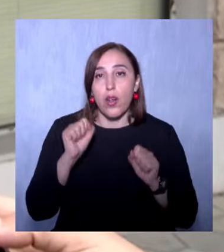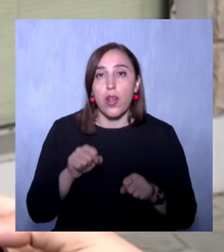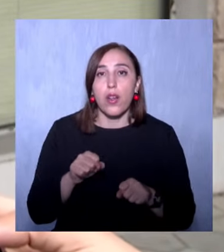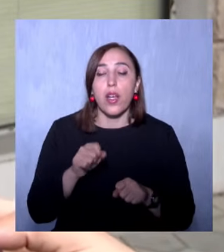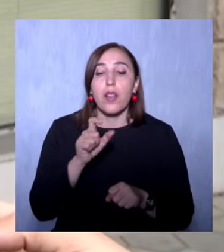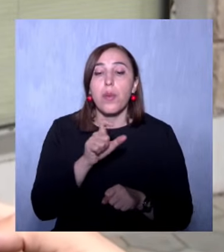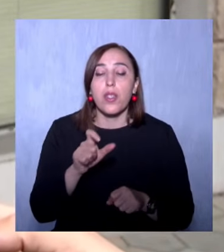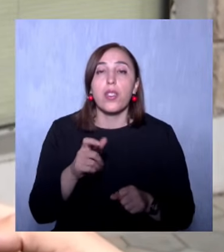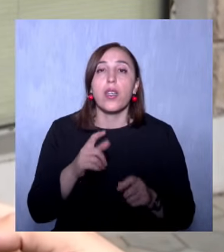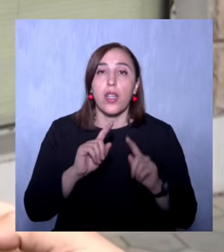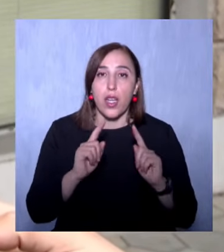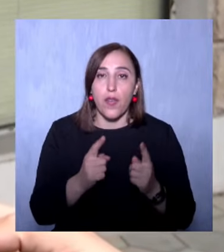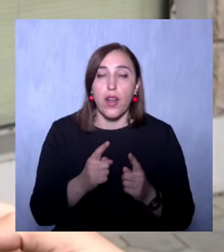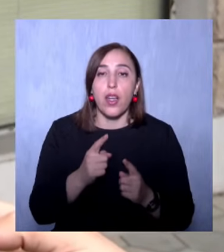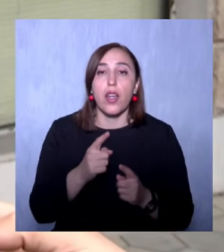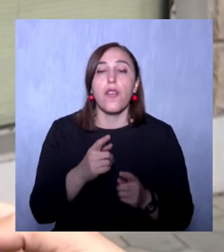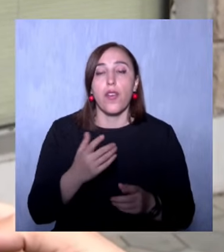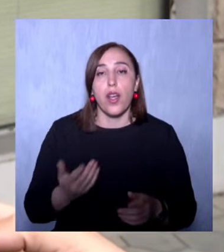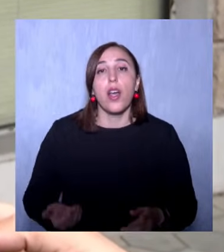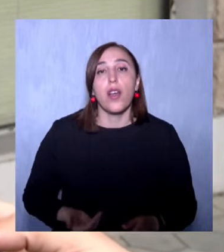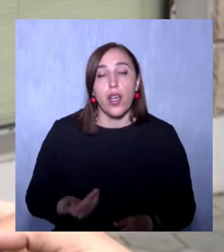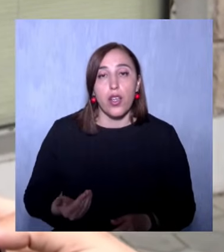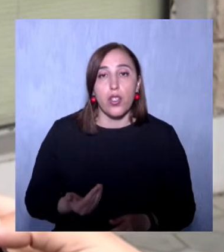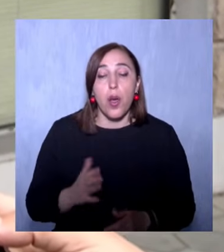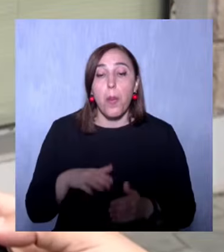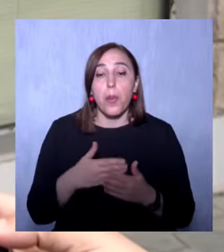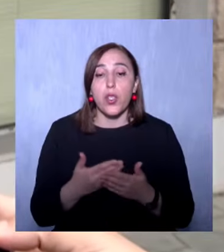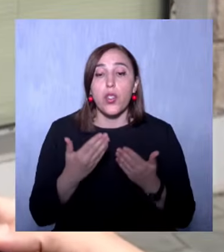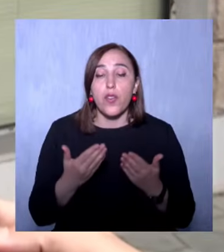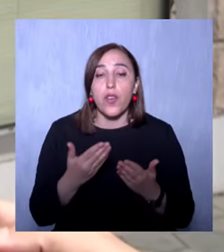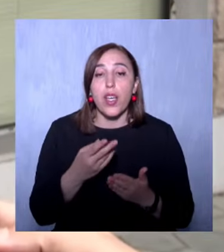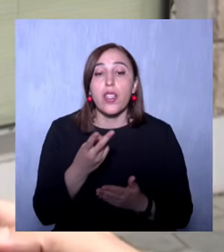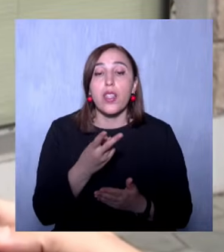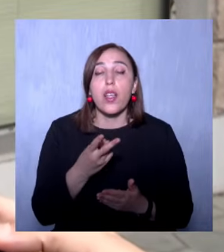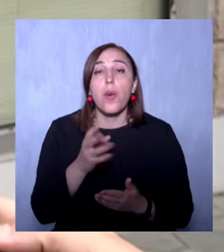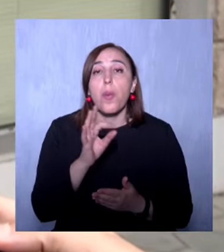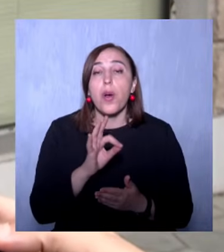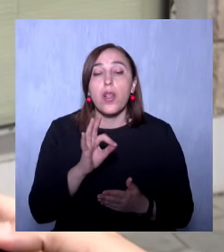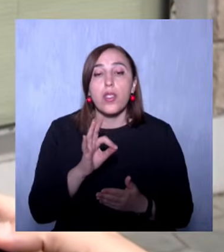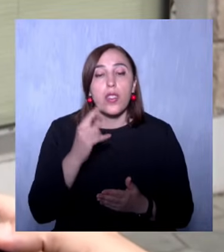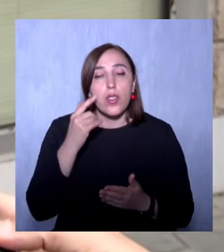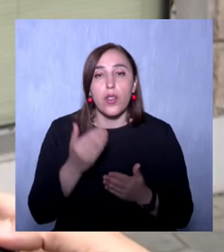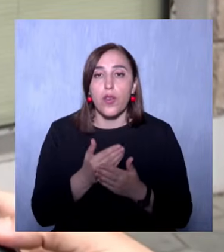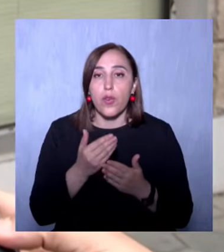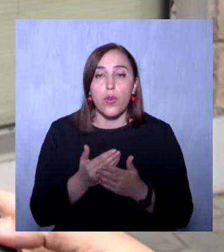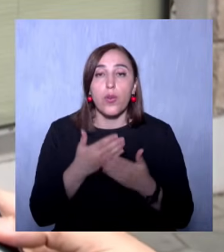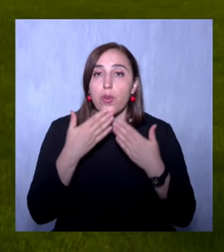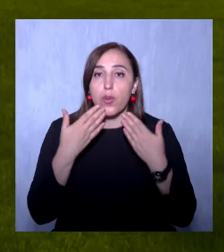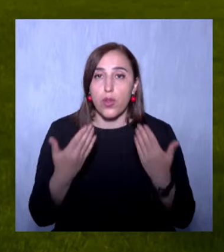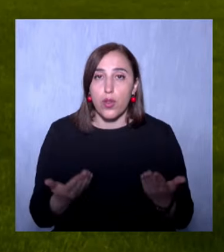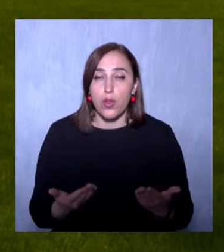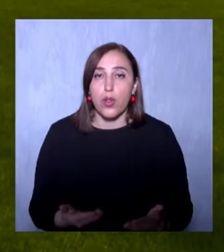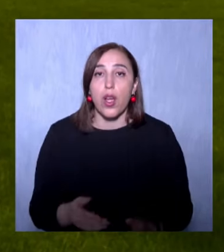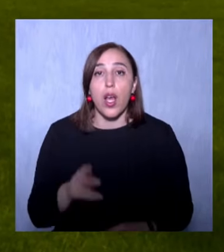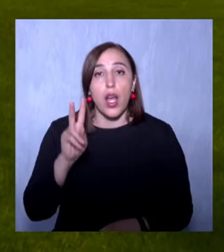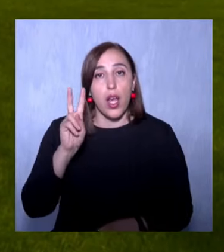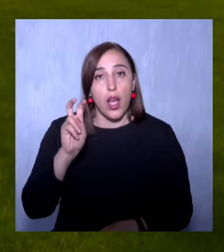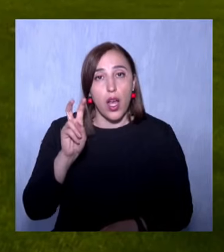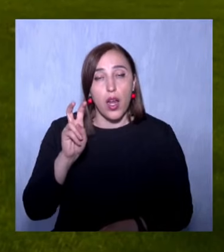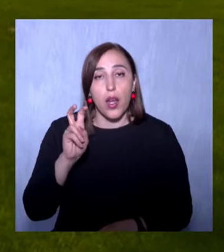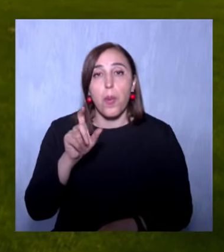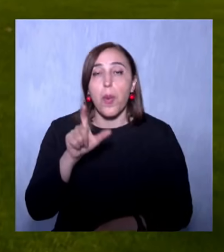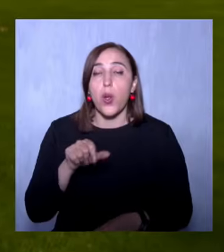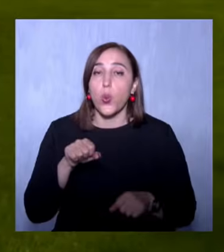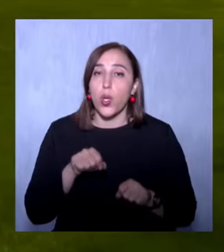եւս գերեվարվել են եւ ողջ են, բայց ինչեւ այսօր որևէ տեղեկություն ունենք չունենք նրանց մասին։ Լեռնային